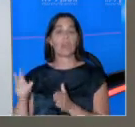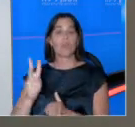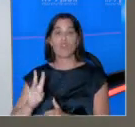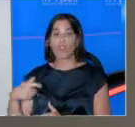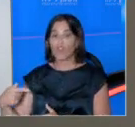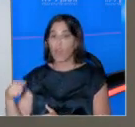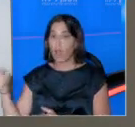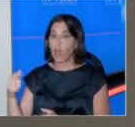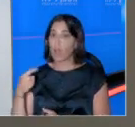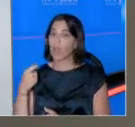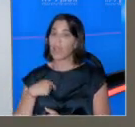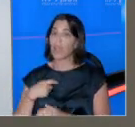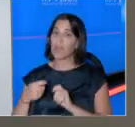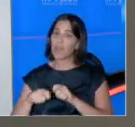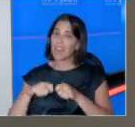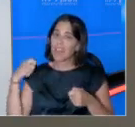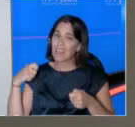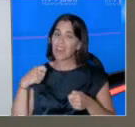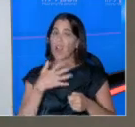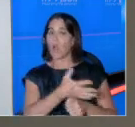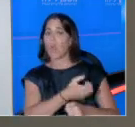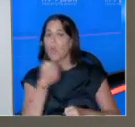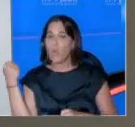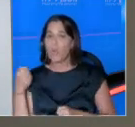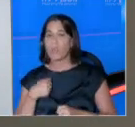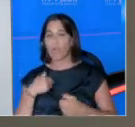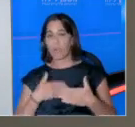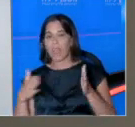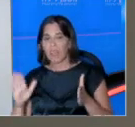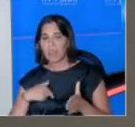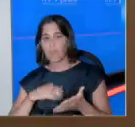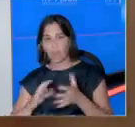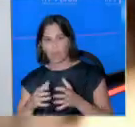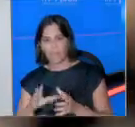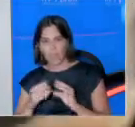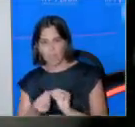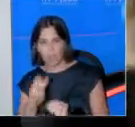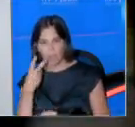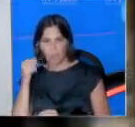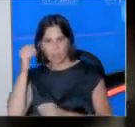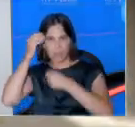ג'ראח, הם קראו את חלוצי גבעת עמל, שכונת הארגזים וגם כפר שלם.